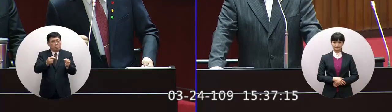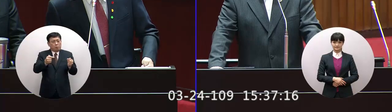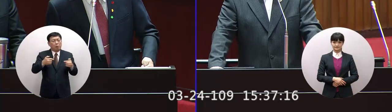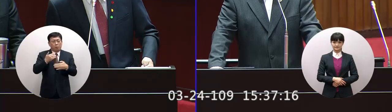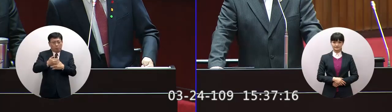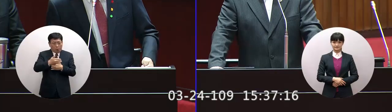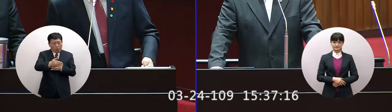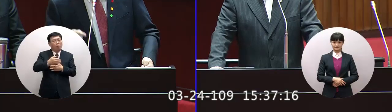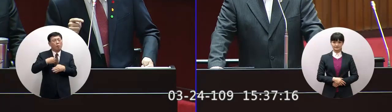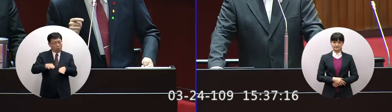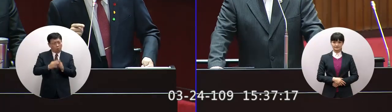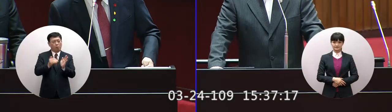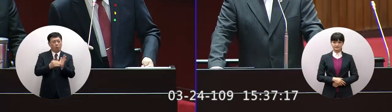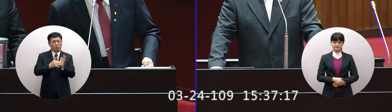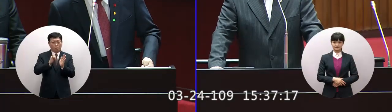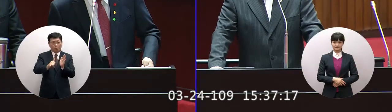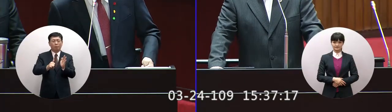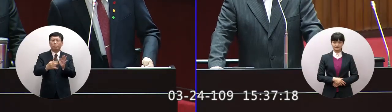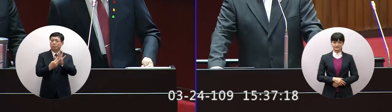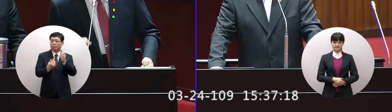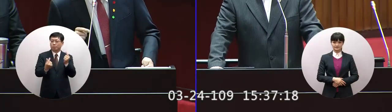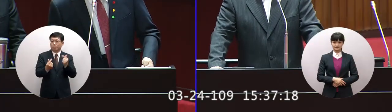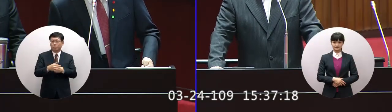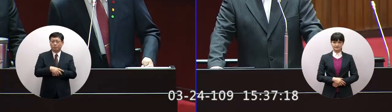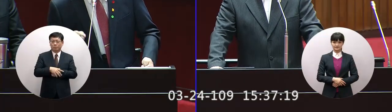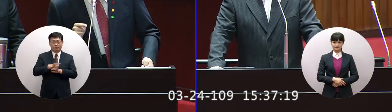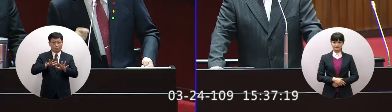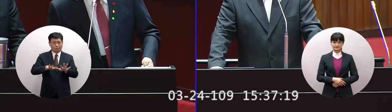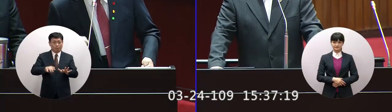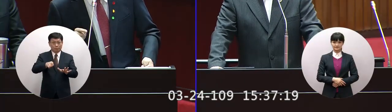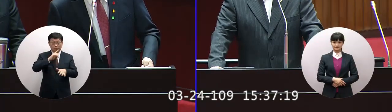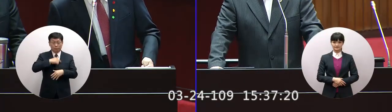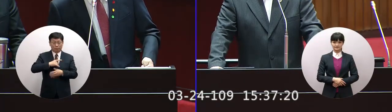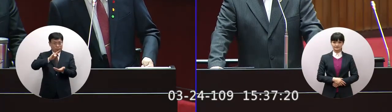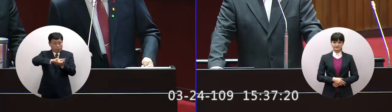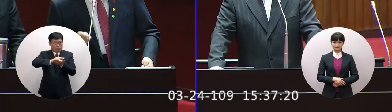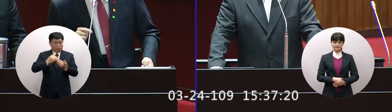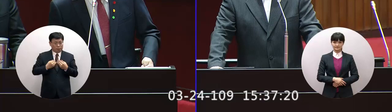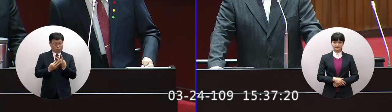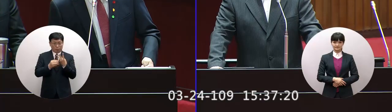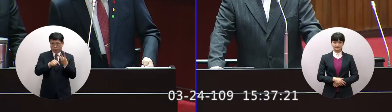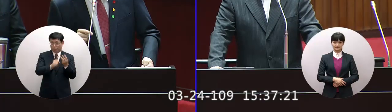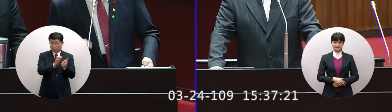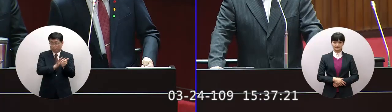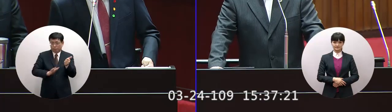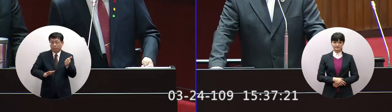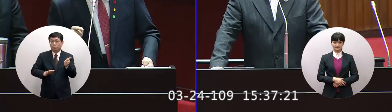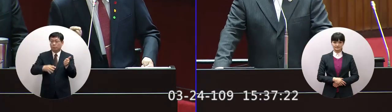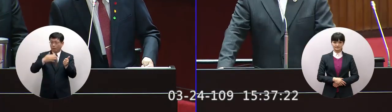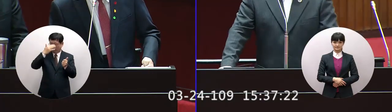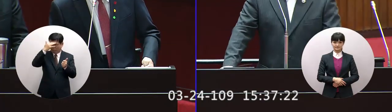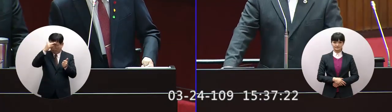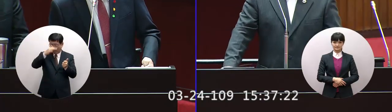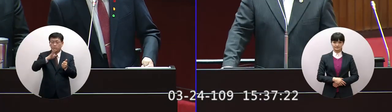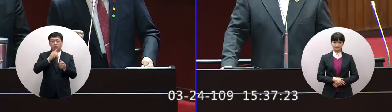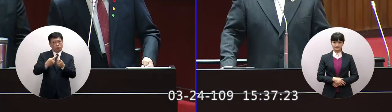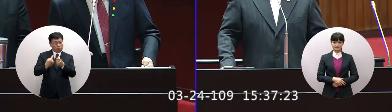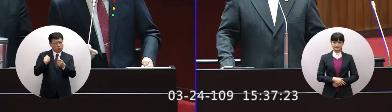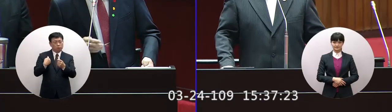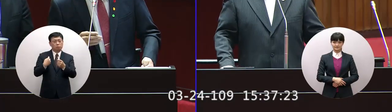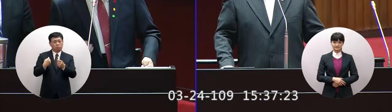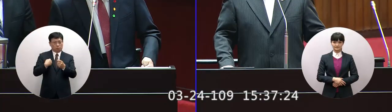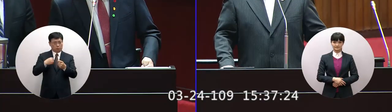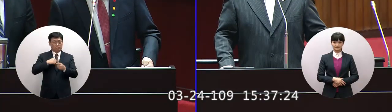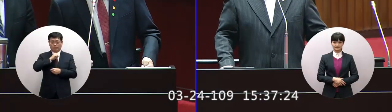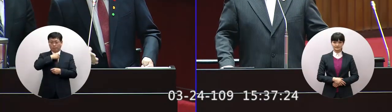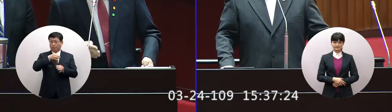一步一步都已经出来了。打个比方，这一次的武汉肺炎 的影响，还好是去年我们